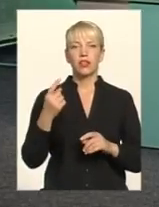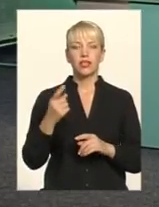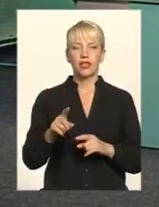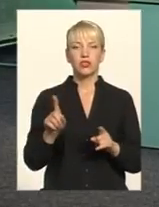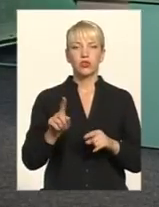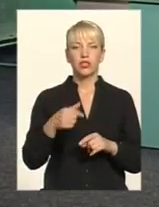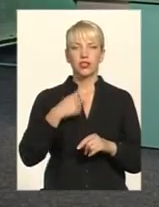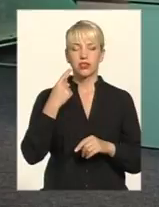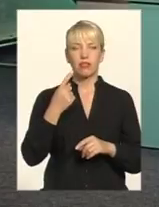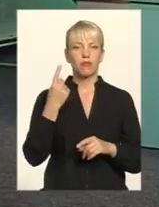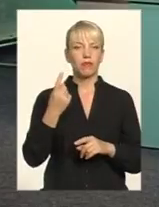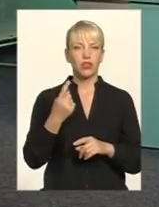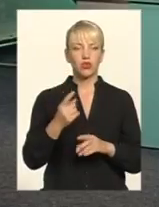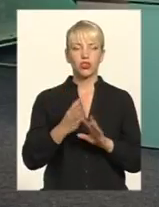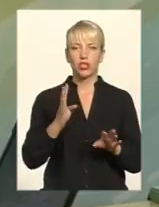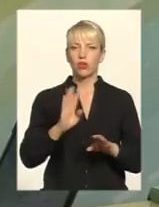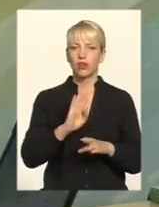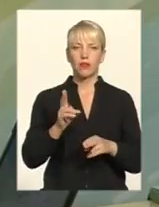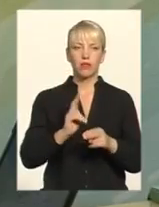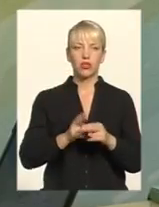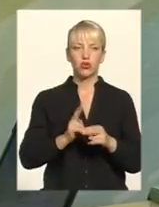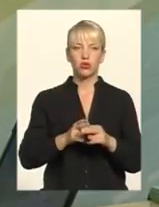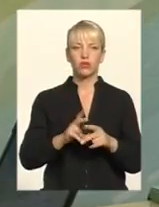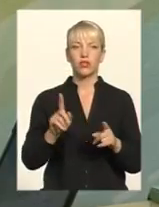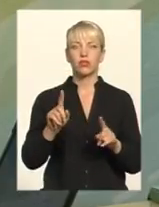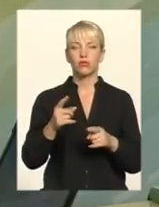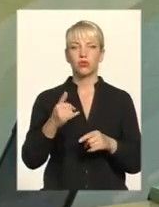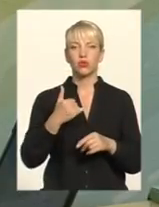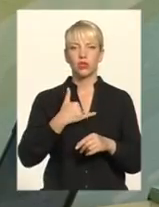все не перешкоджати. Тому що в нас були